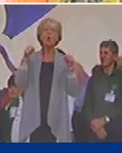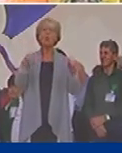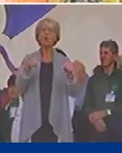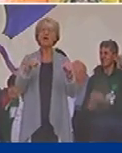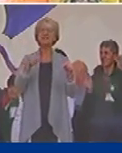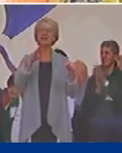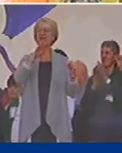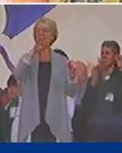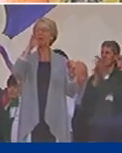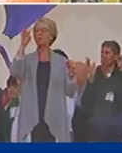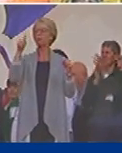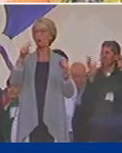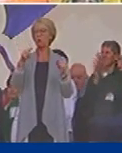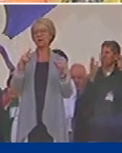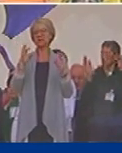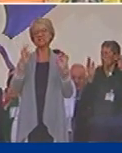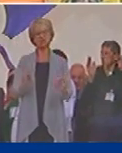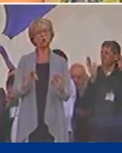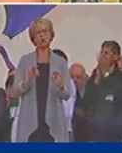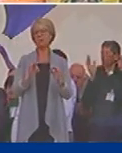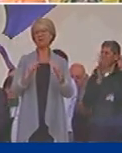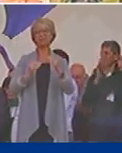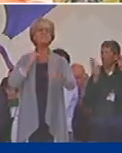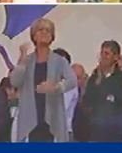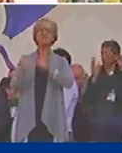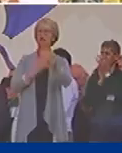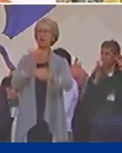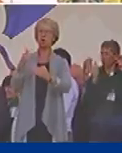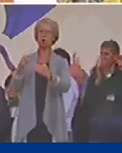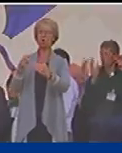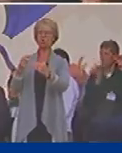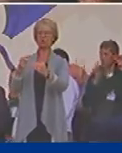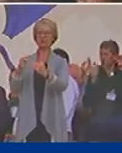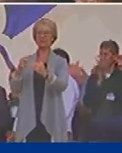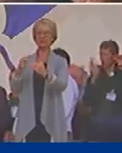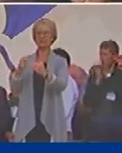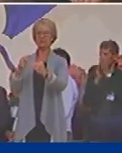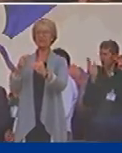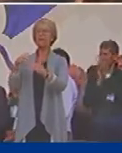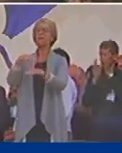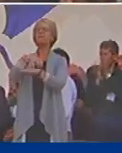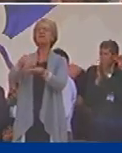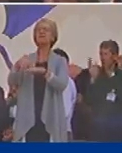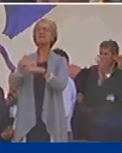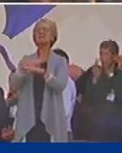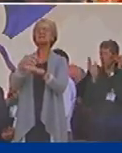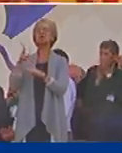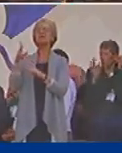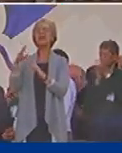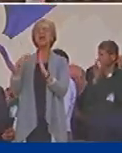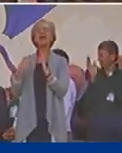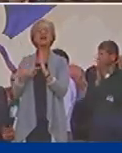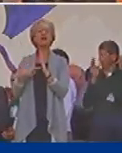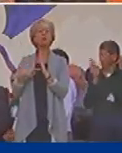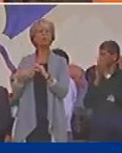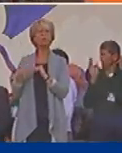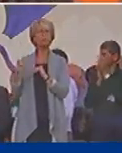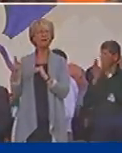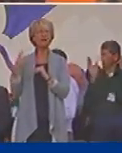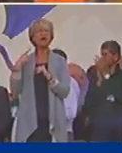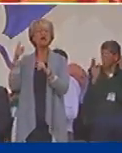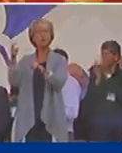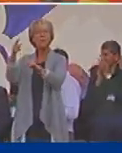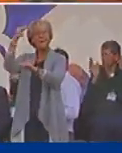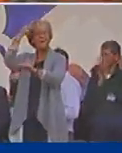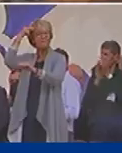Repubblica avrebbe avuto una sorte migliore con Gianfranco Miniglio, ministro della Repubblica. e riprendiamoci la